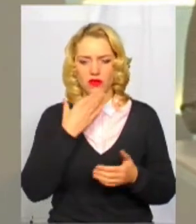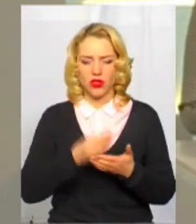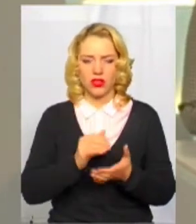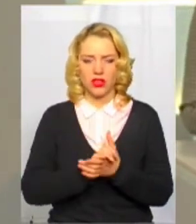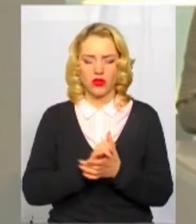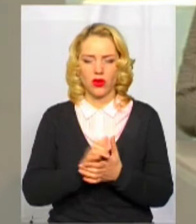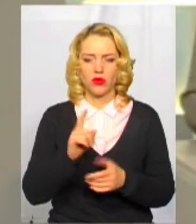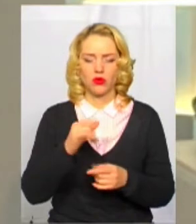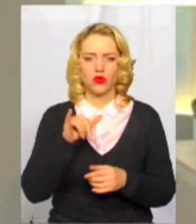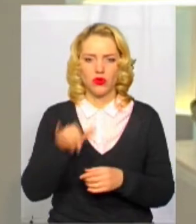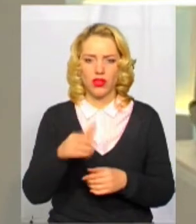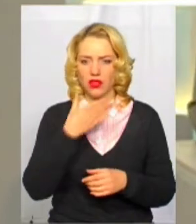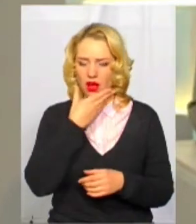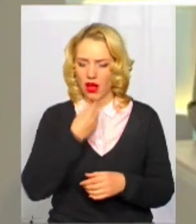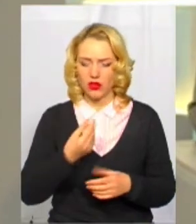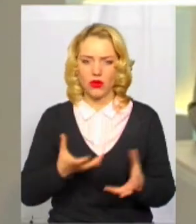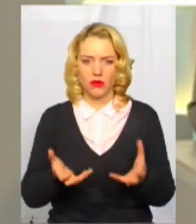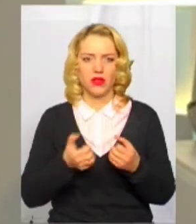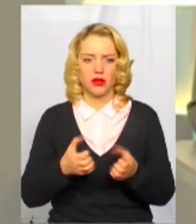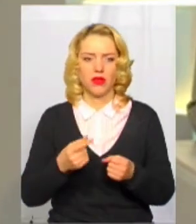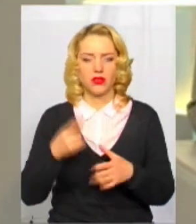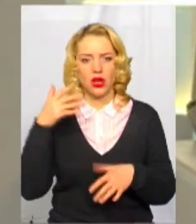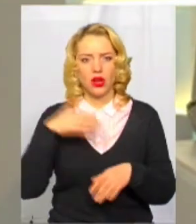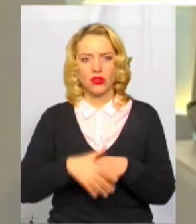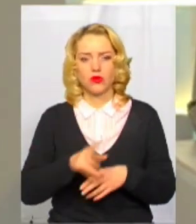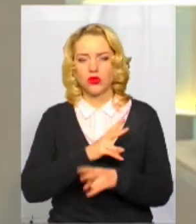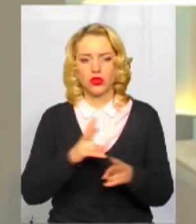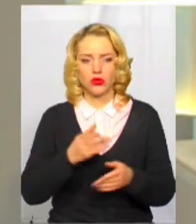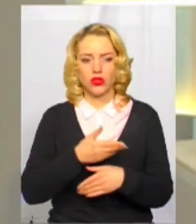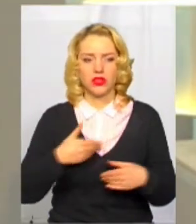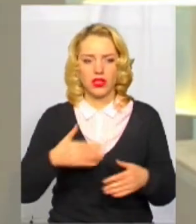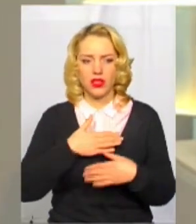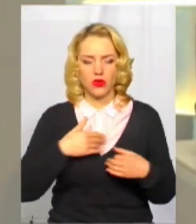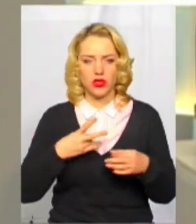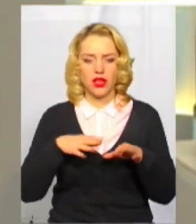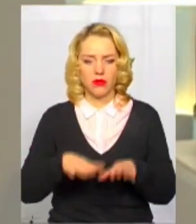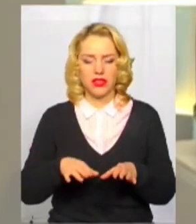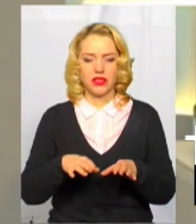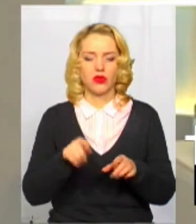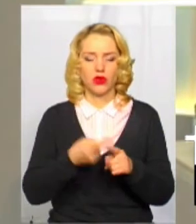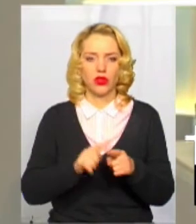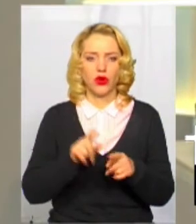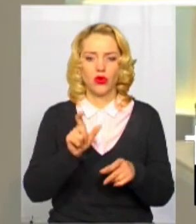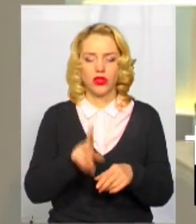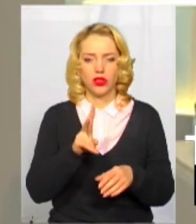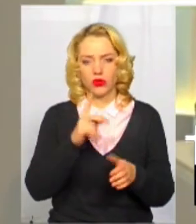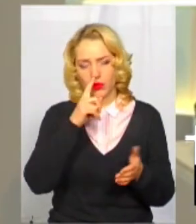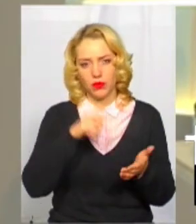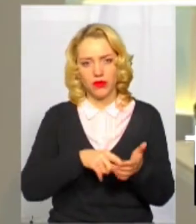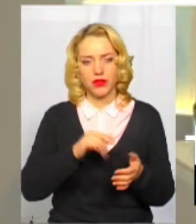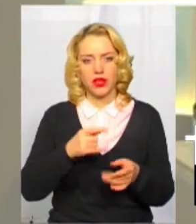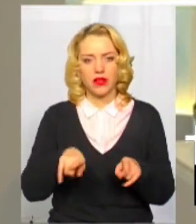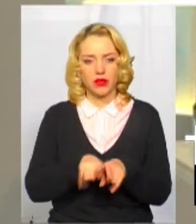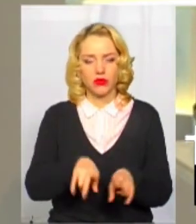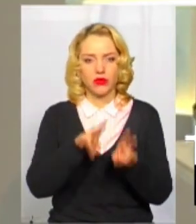вас дуже добре нас приймають. І ми дійсно розуміли, що ніхто з нас не хоче залишитися на місці тої людини, яка пережила цю всю